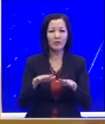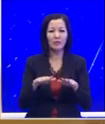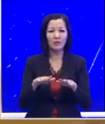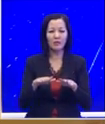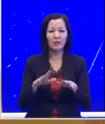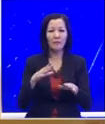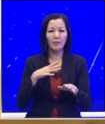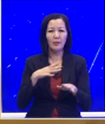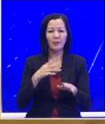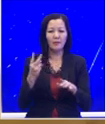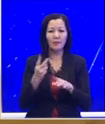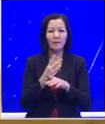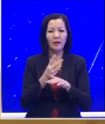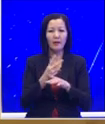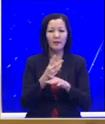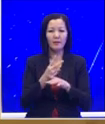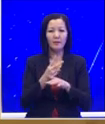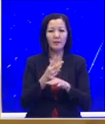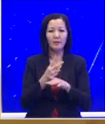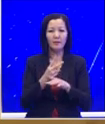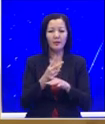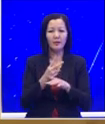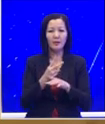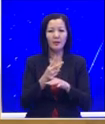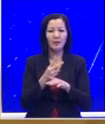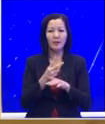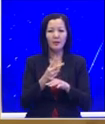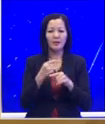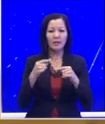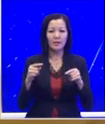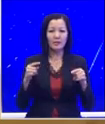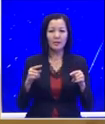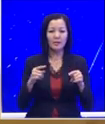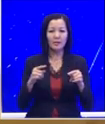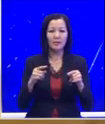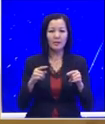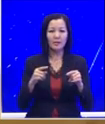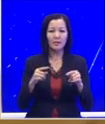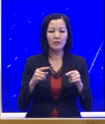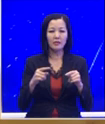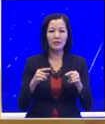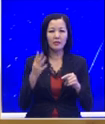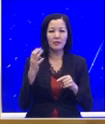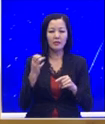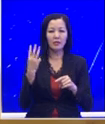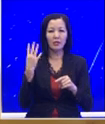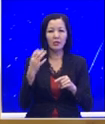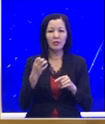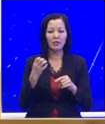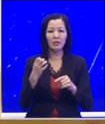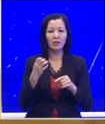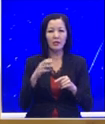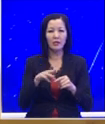было обнаружено два последовательных касания хвостовой частью воздушного судна с интервалом 300-400 метров. То есть при